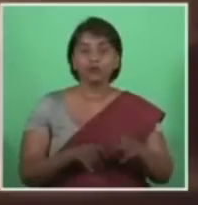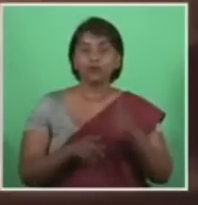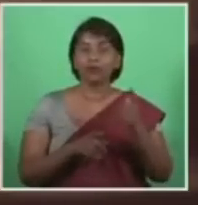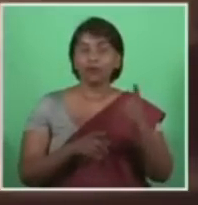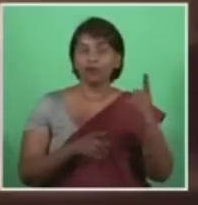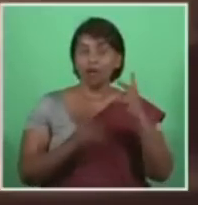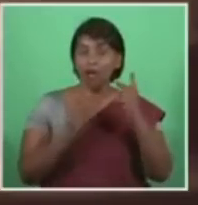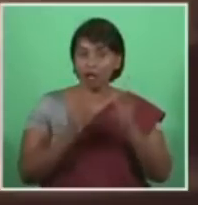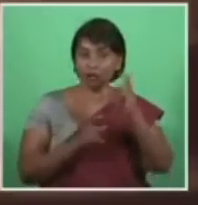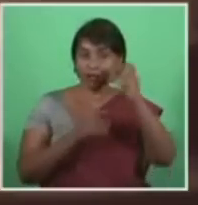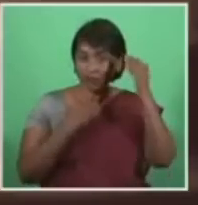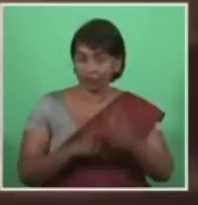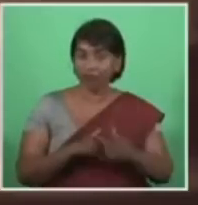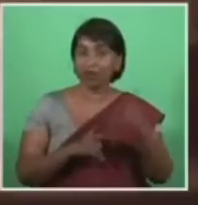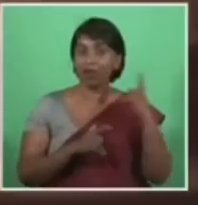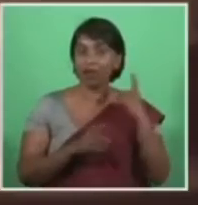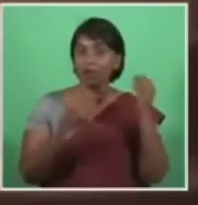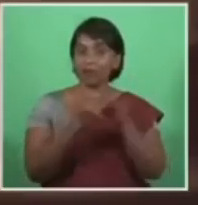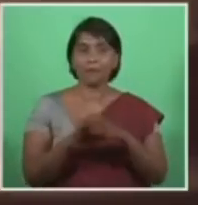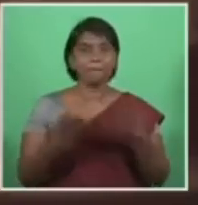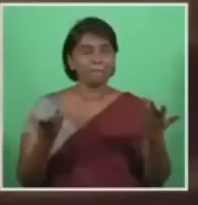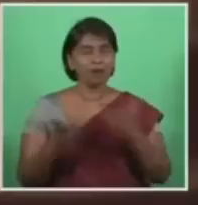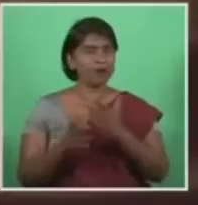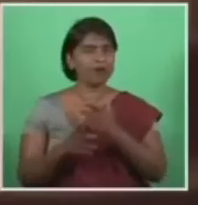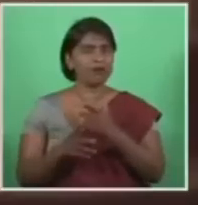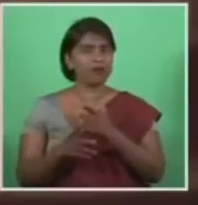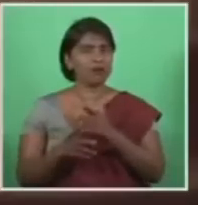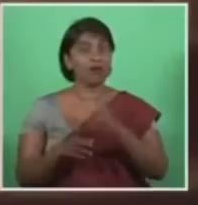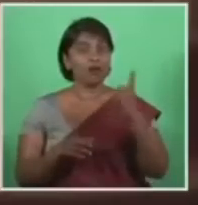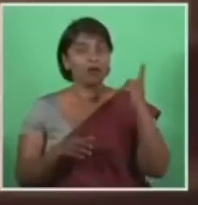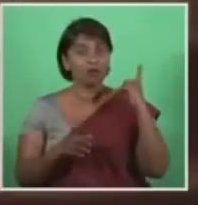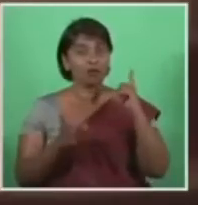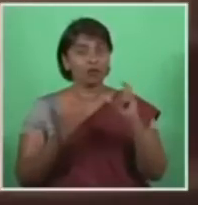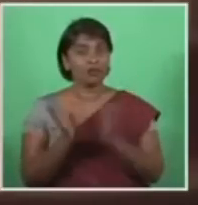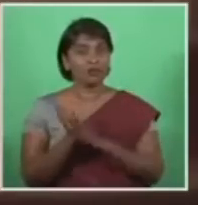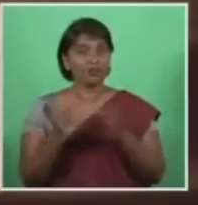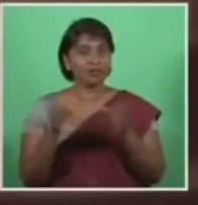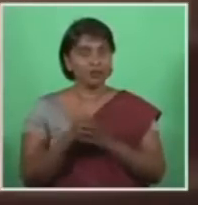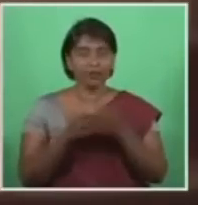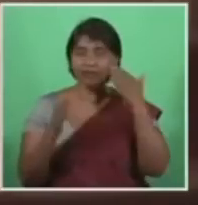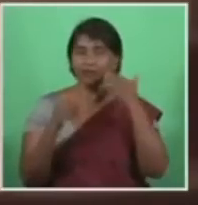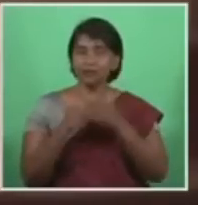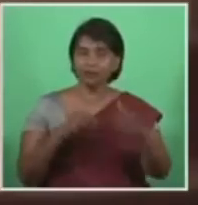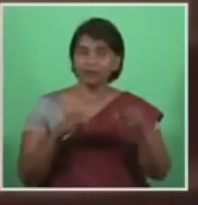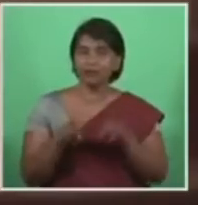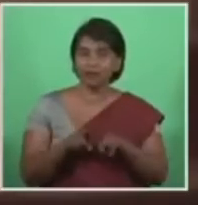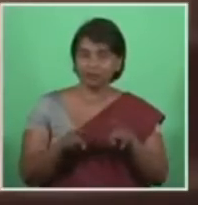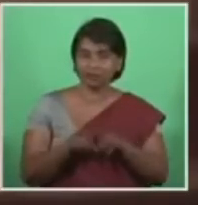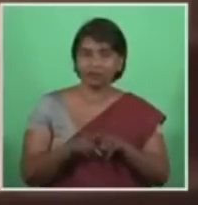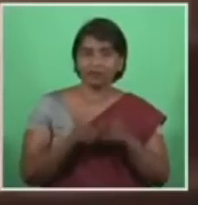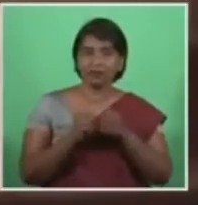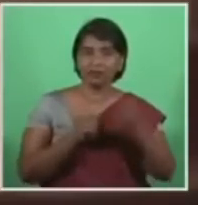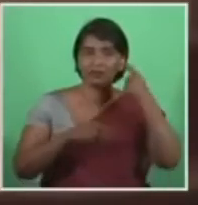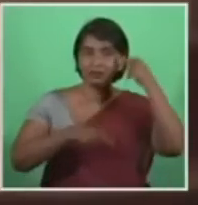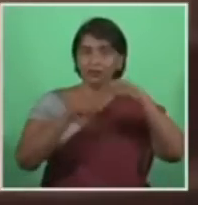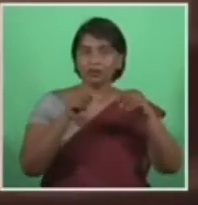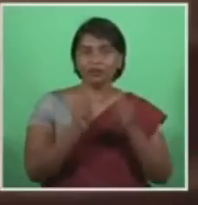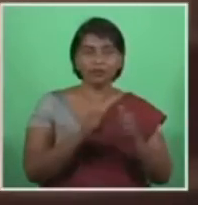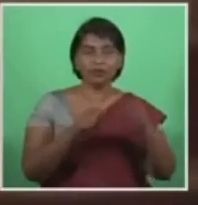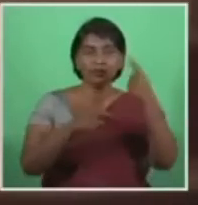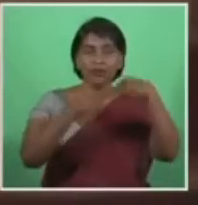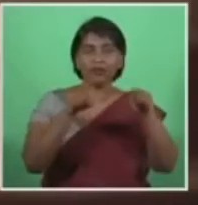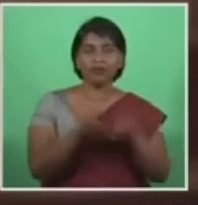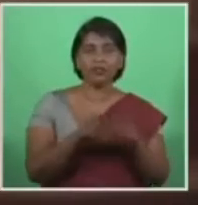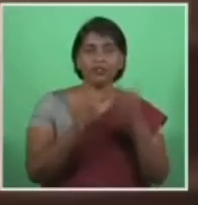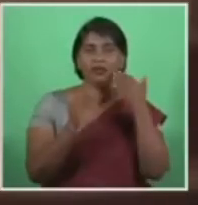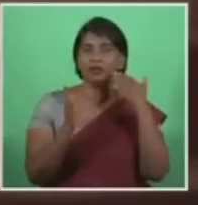නීතියේ තියෙනකොට ආරක්ෂක කවුන්සලයේ ගේන්න බෑ. ආරක්ෂක කවුන්සලයේ නැති ඉඳ හදිසි නීතියේ ගේන්න බෑ. මගහිටියෝ තබුවනසි,